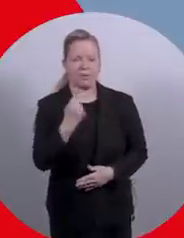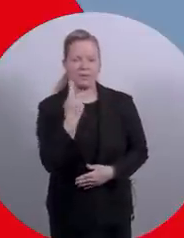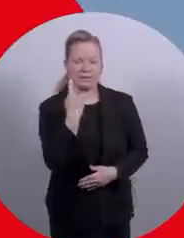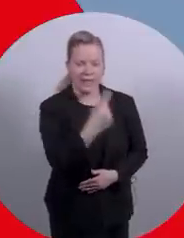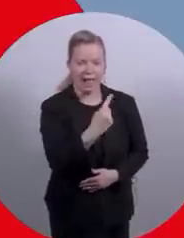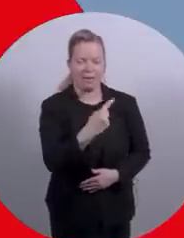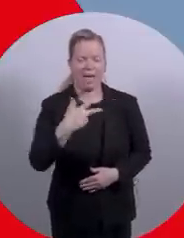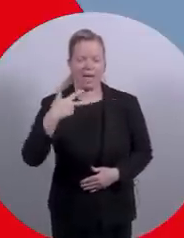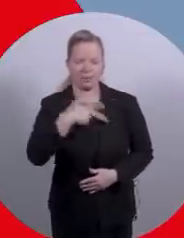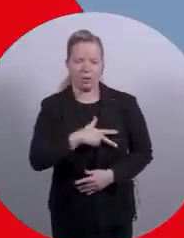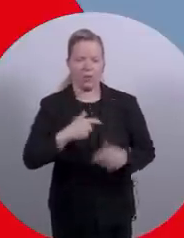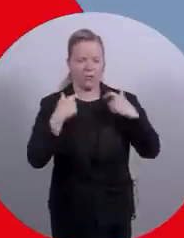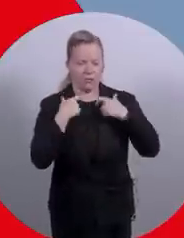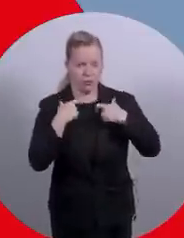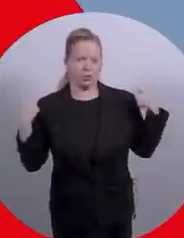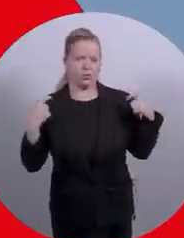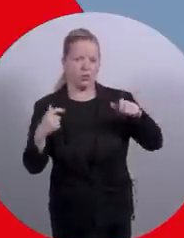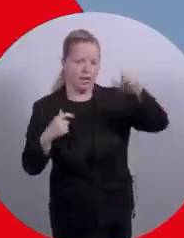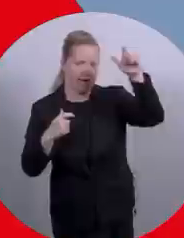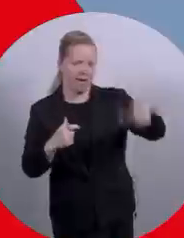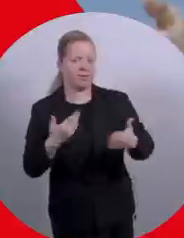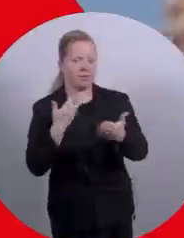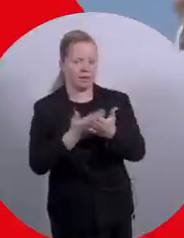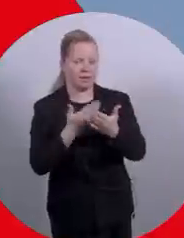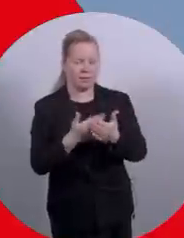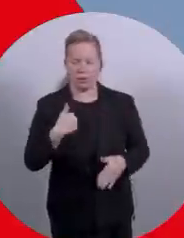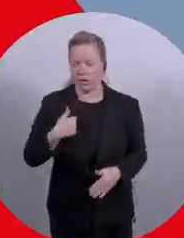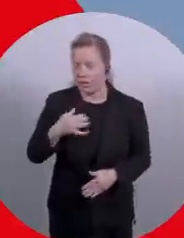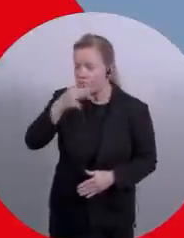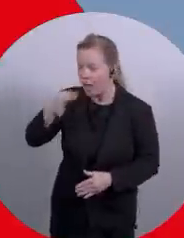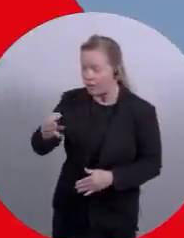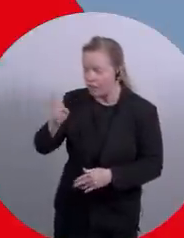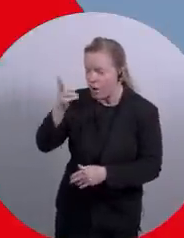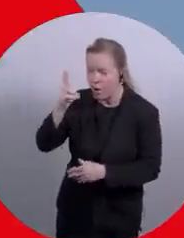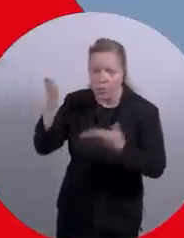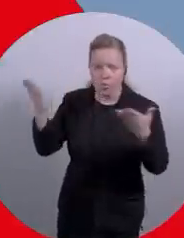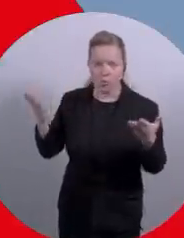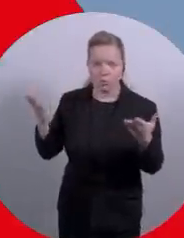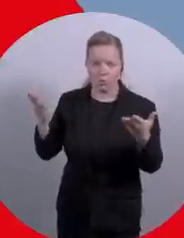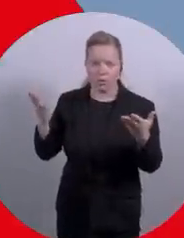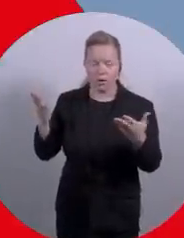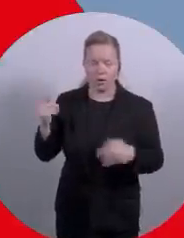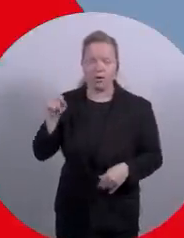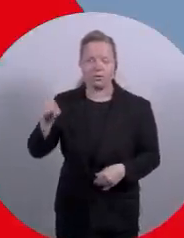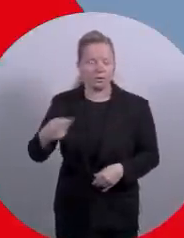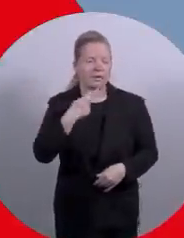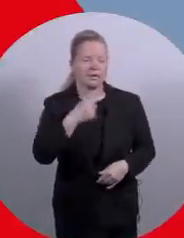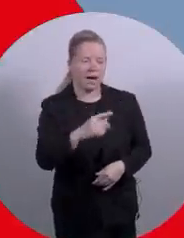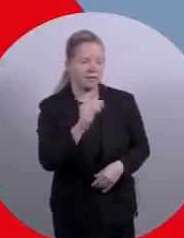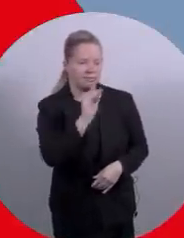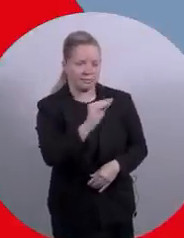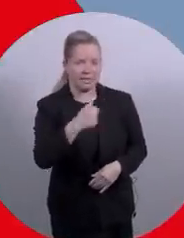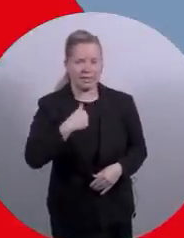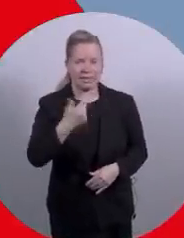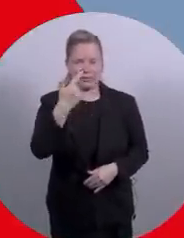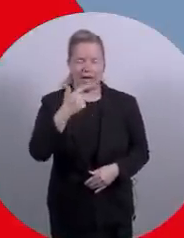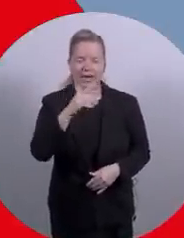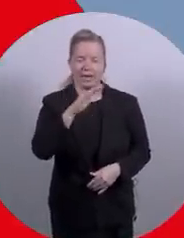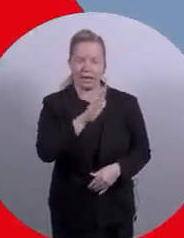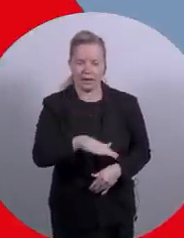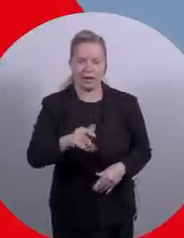Funktionär bist und ich habe sie warum es wird gesagt ich habe zwei Kinder großgezogen